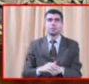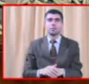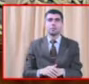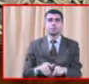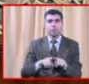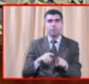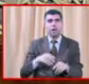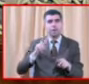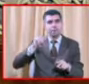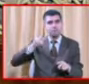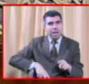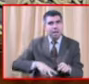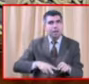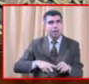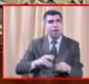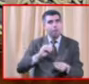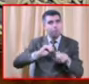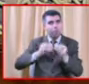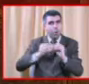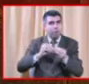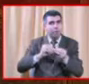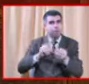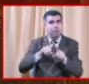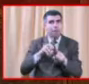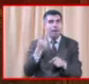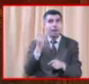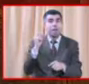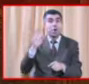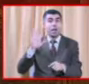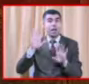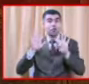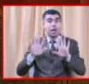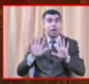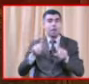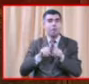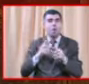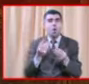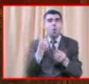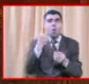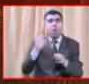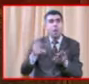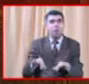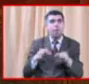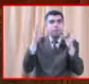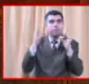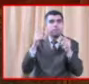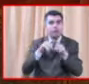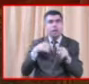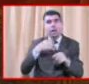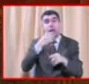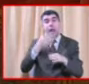خلل ما غاديش، لو كان ما كاينش خلل ما غاديش يوصلوا من 2010 وما تيتبناو. الخلل الاول هو كتعرفوا السيد ناب كنت دويت معك في هذا